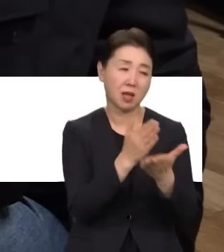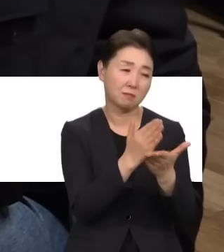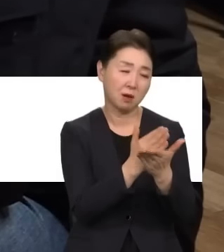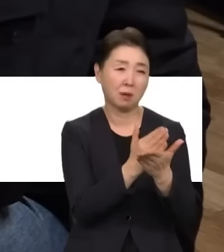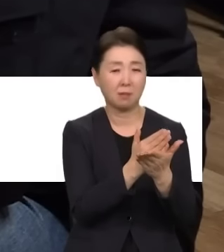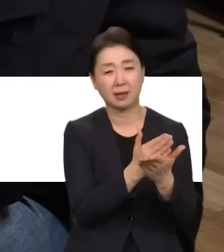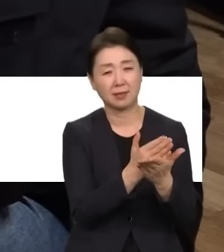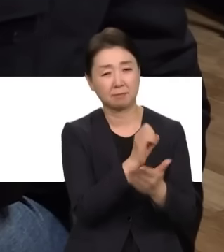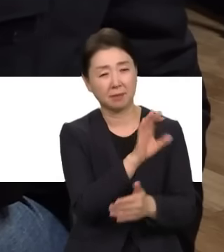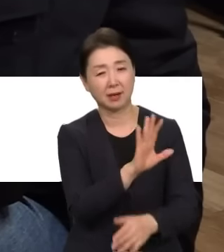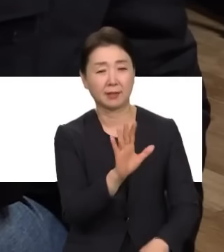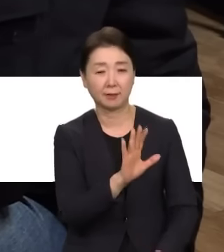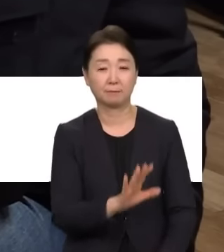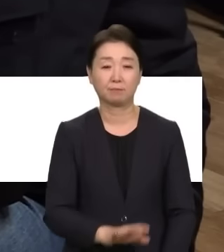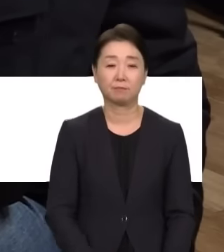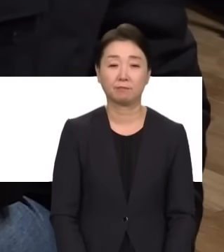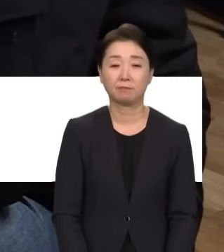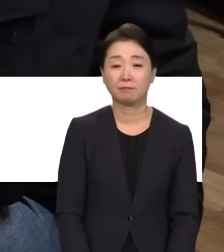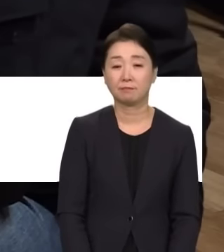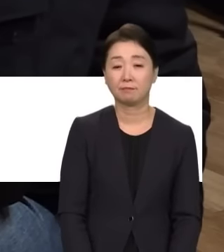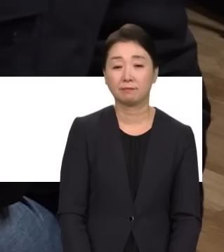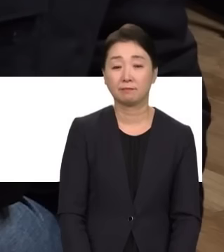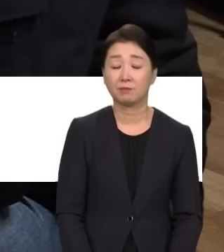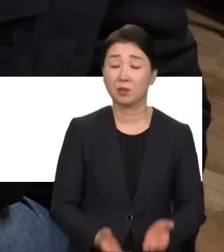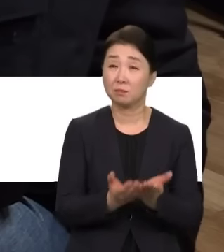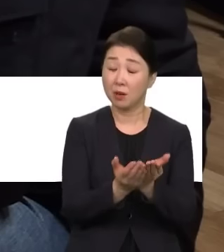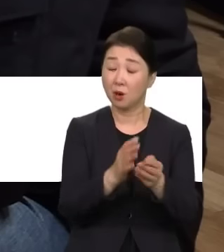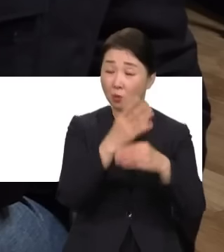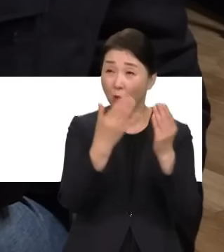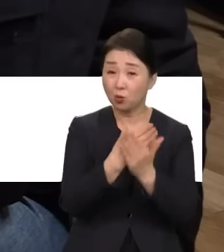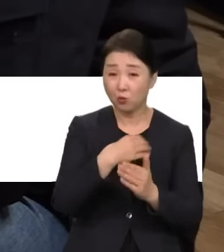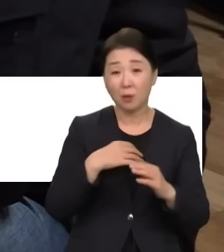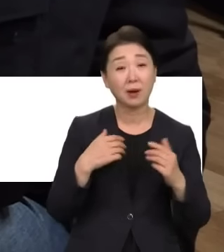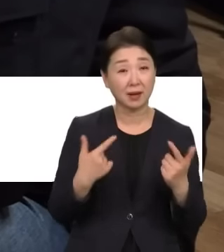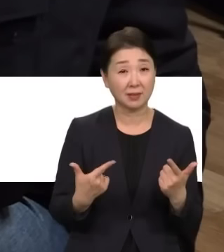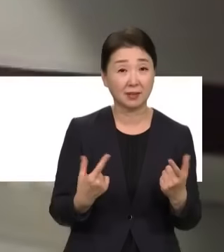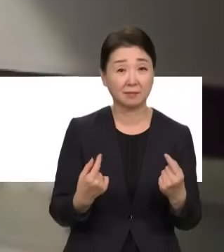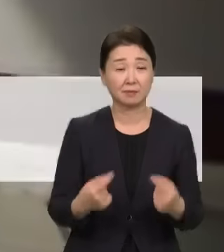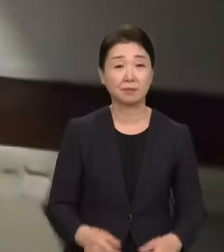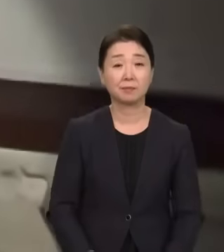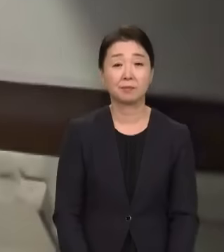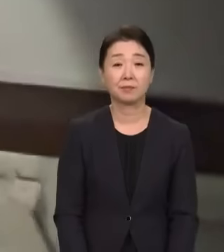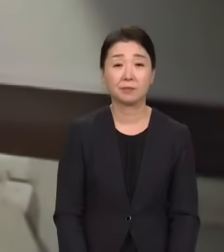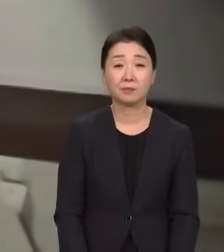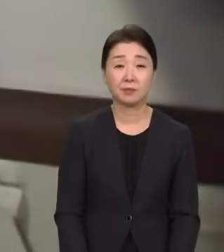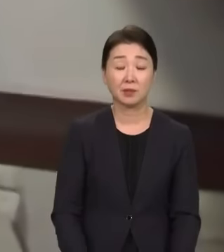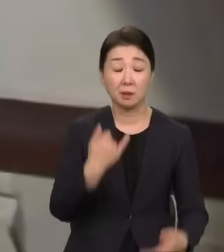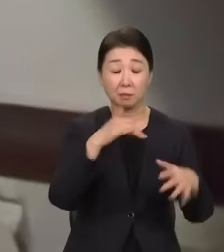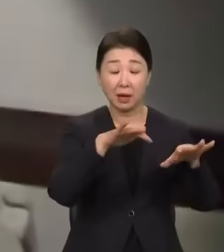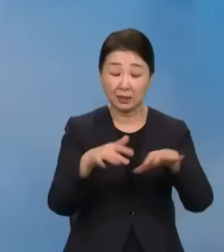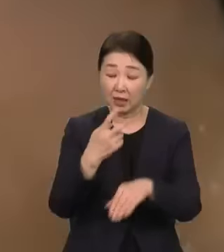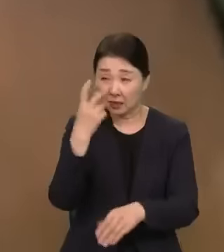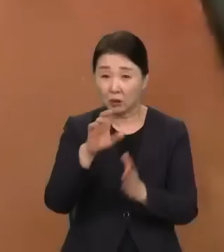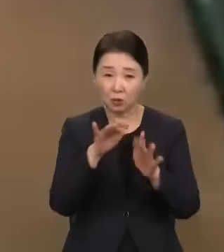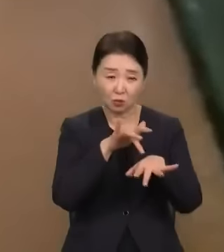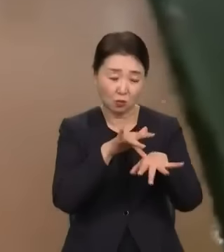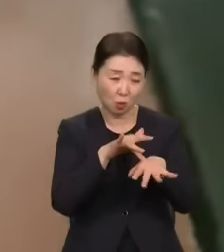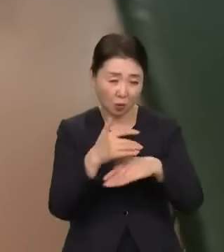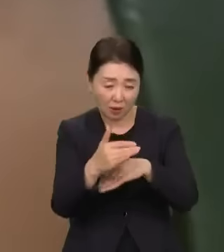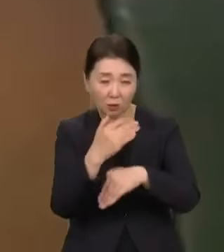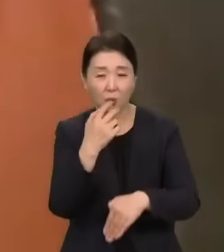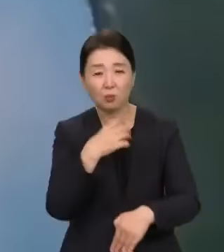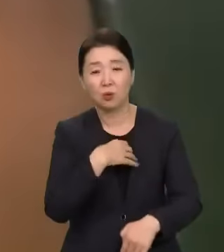제가 뭐 더 이상 말리지는 않았습니다. 배라고 해서 다 위험한 건 아닌데. 바다 사고는 수색 과정도 위험하다는 걸